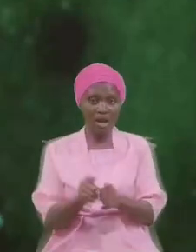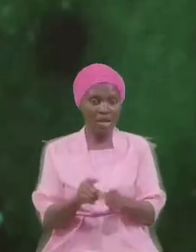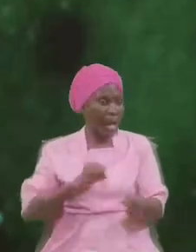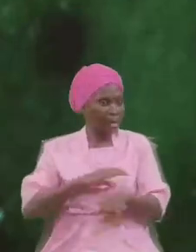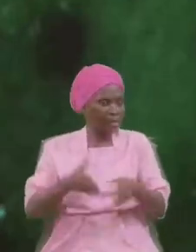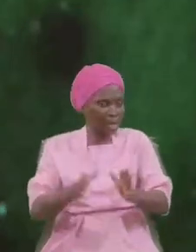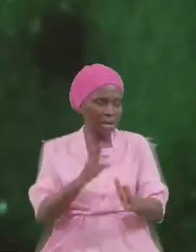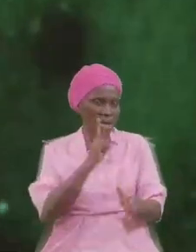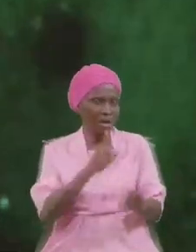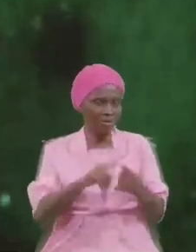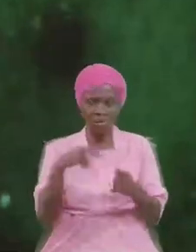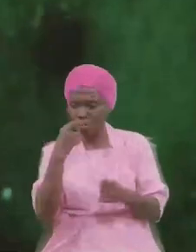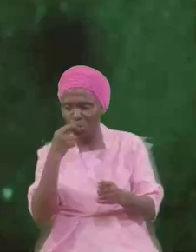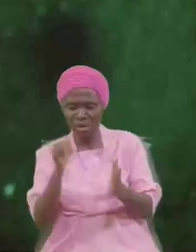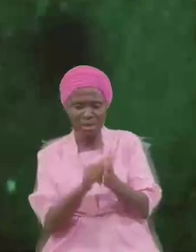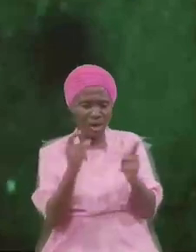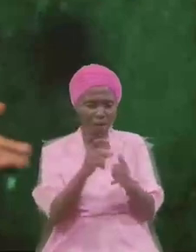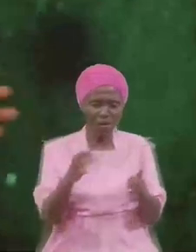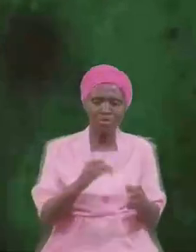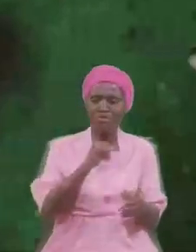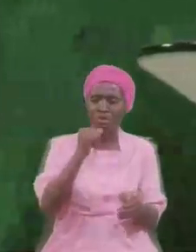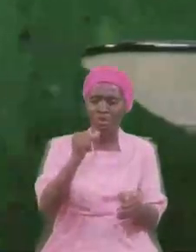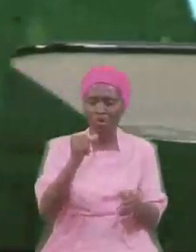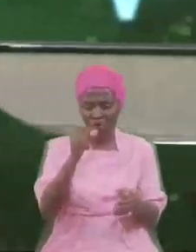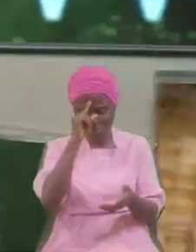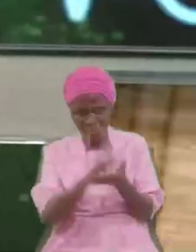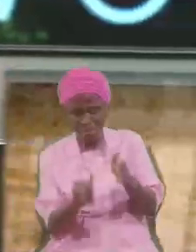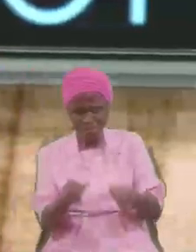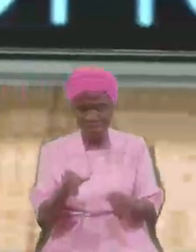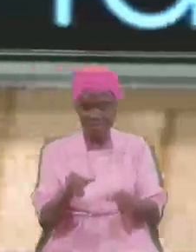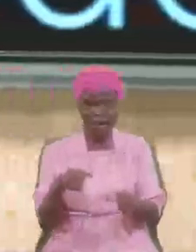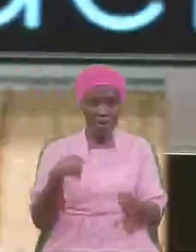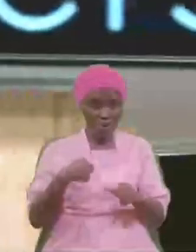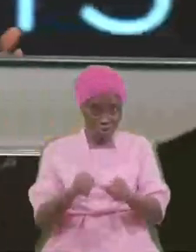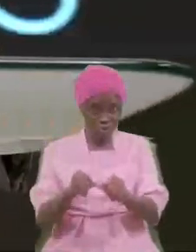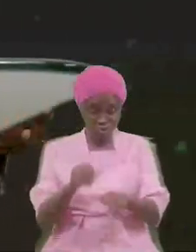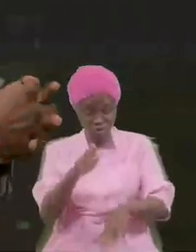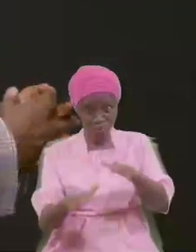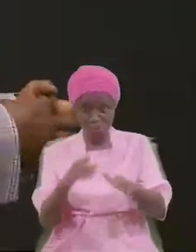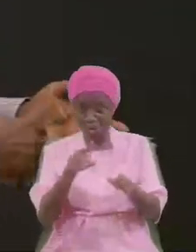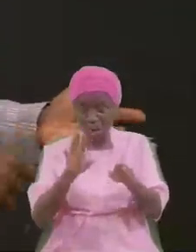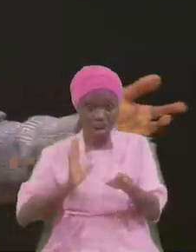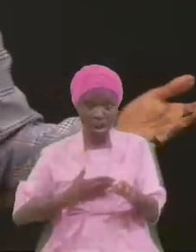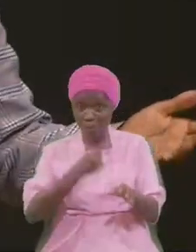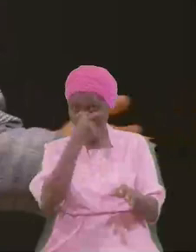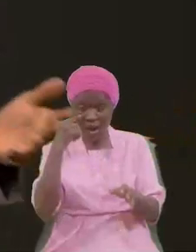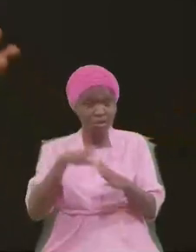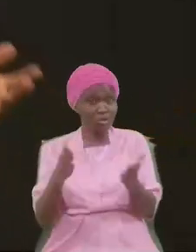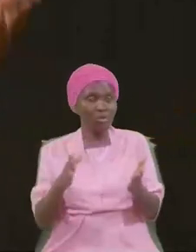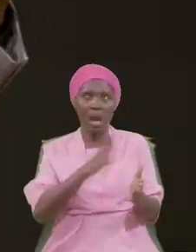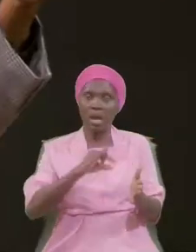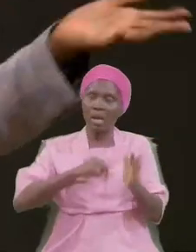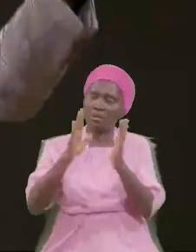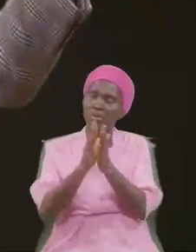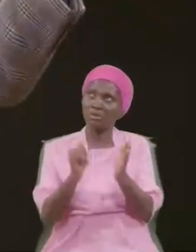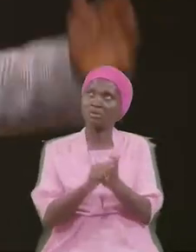même, je n'ai pas permis à son incrédulité, les yeux ouverts, j'ai dit, au nom de Jésus-Christ, Seigneur, cette femme a